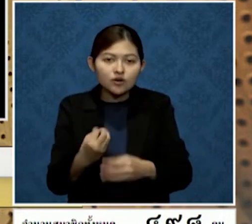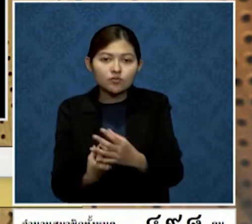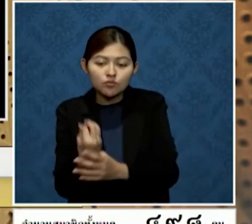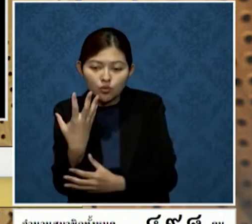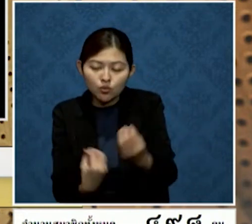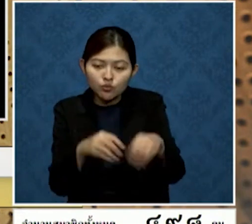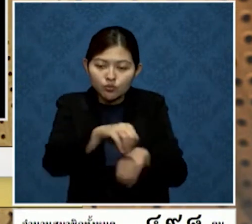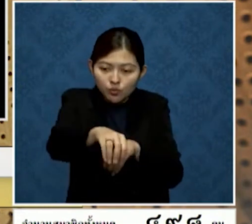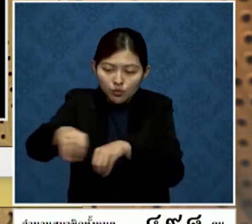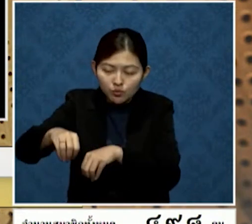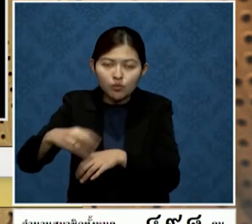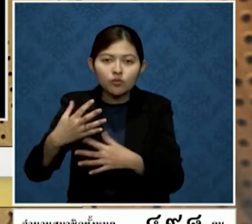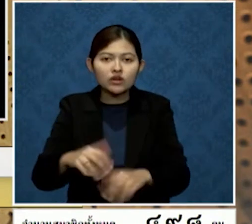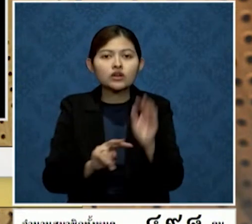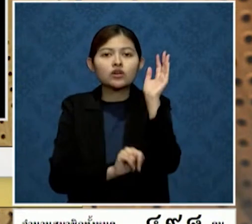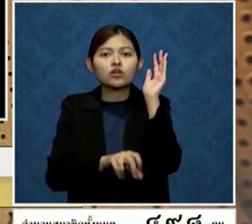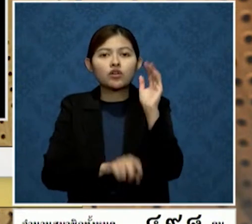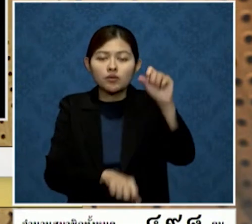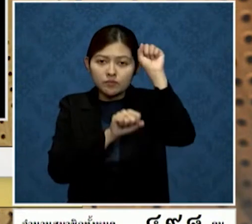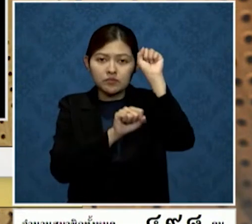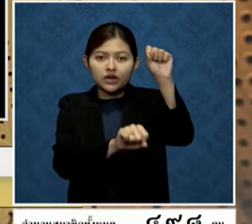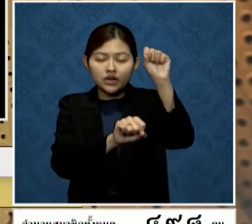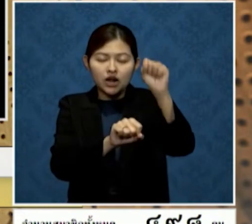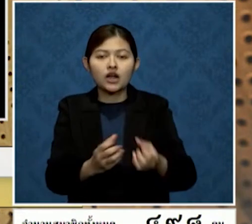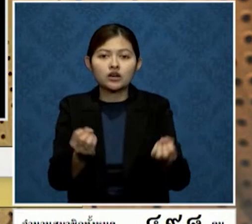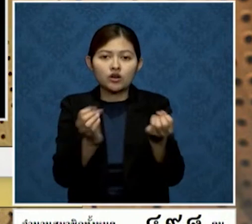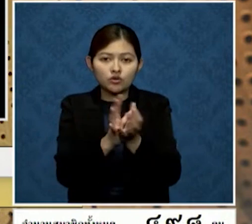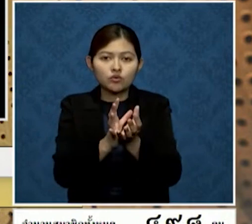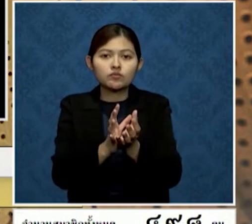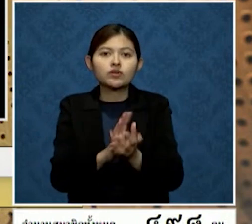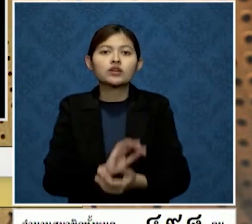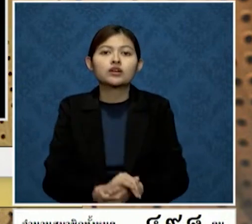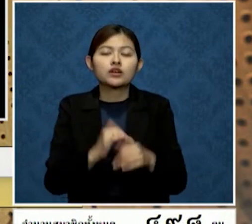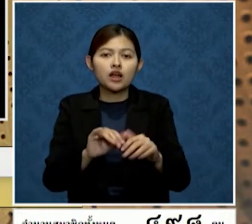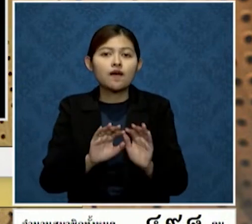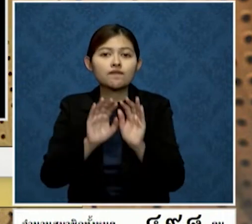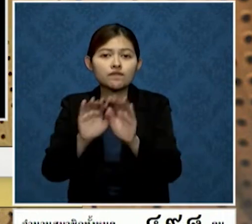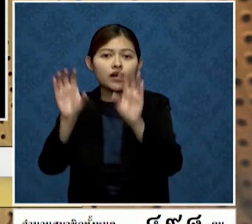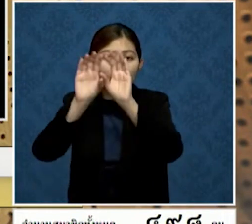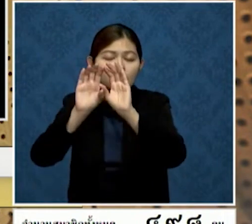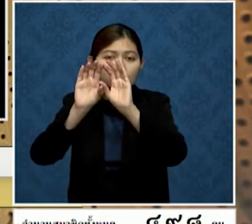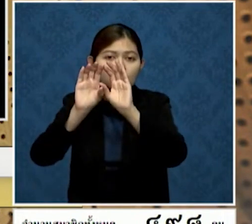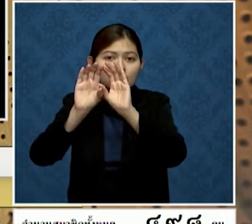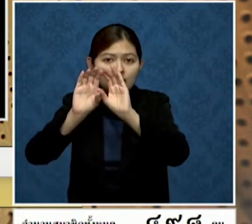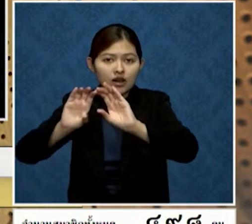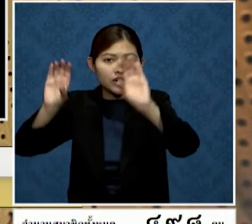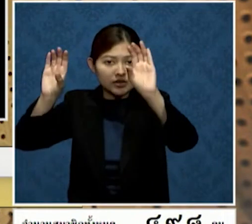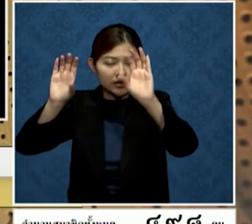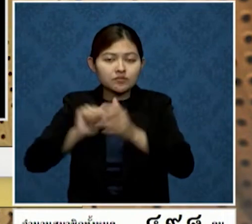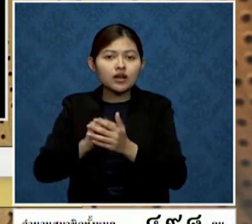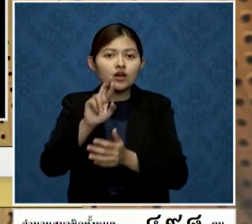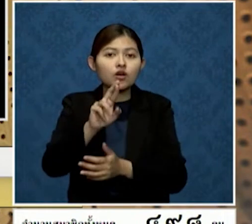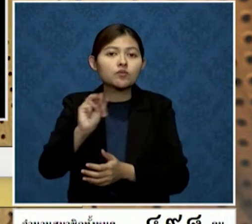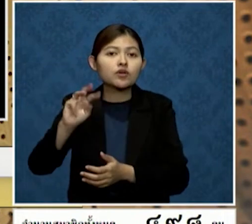เสีมราชได้ประกาศภาฤษบัตร์ไปเรีบรอยแล้วครัผมฝากถึงรัฐบาลและคณะรัวนรีเร่งแ้ไข